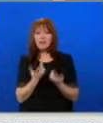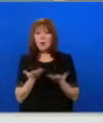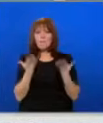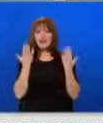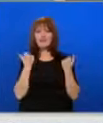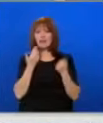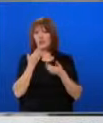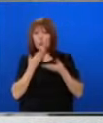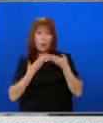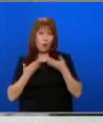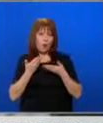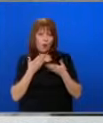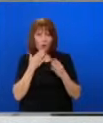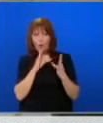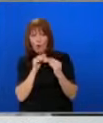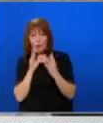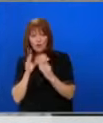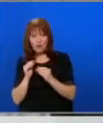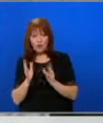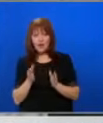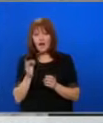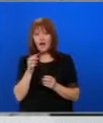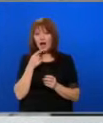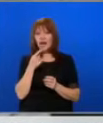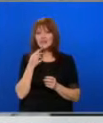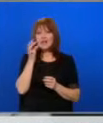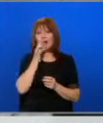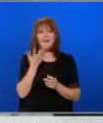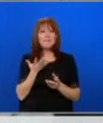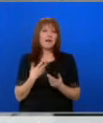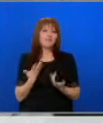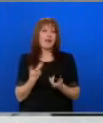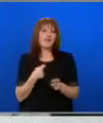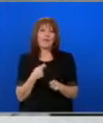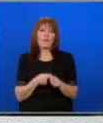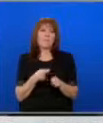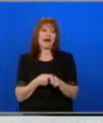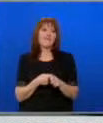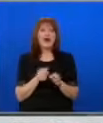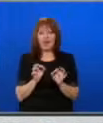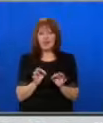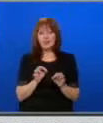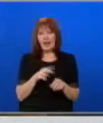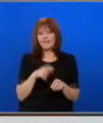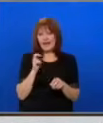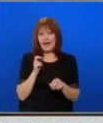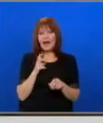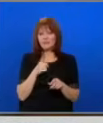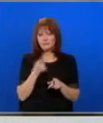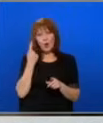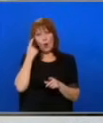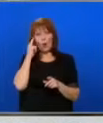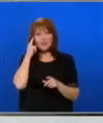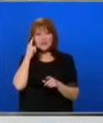предварително говорено и... Казали се, че няма какво да правят. И това е така. Вече са осъзнали